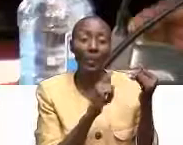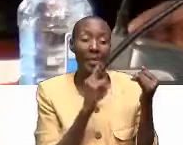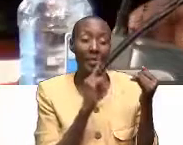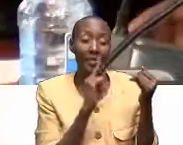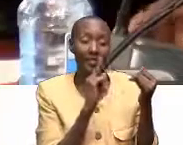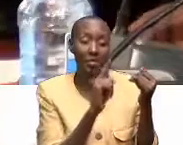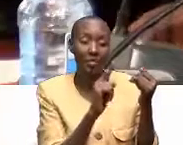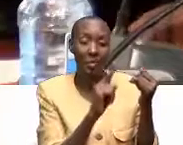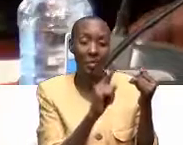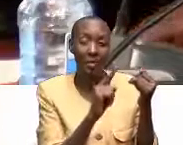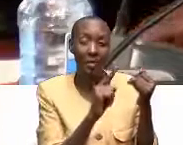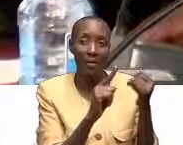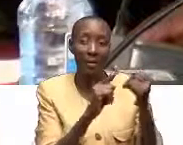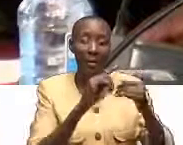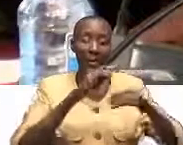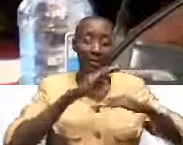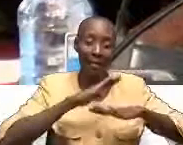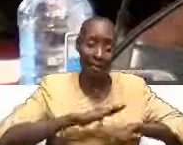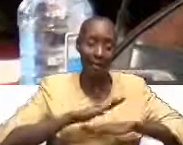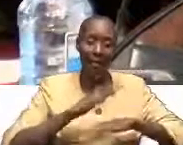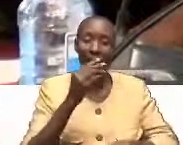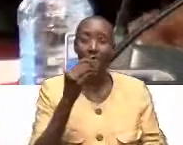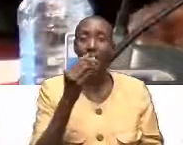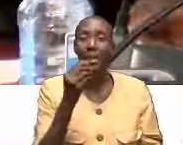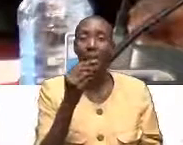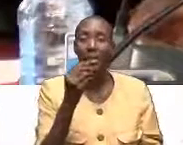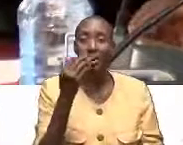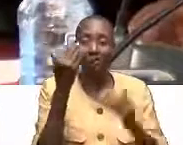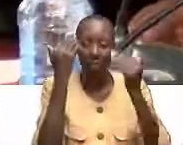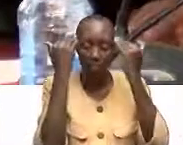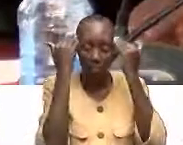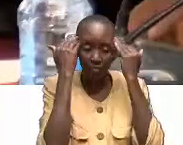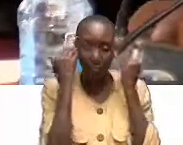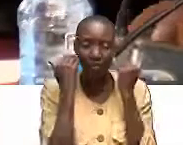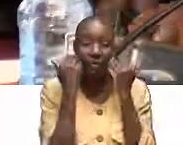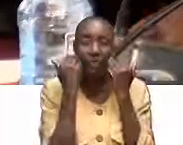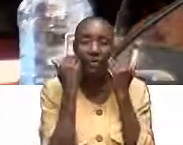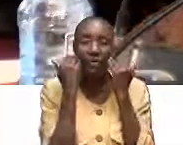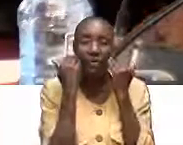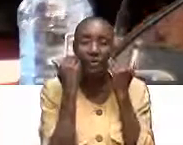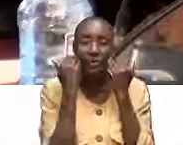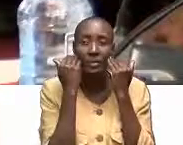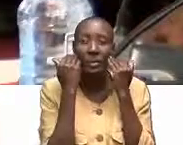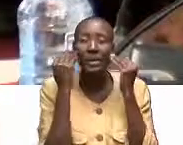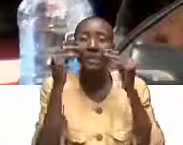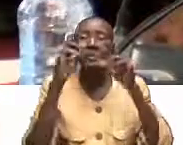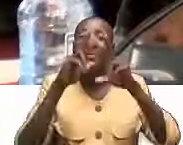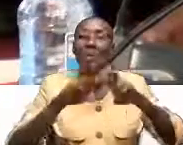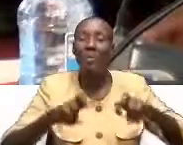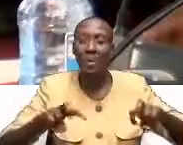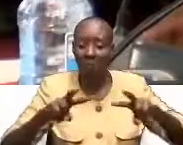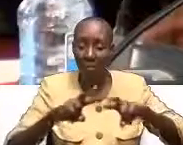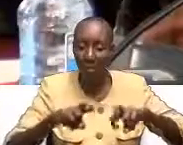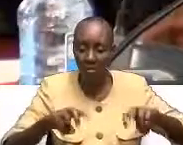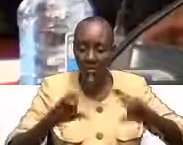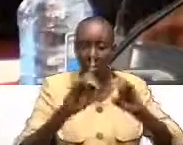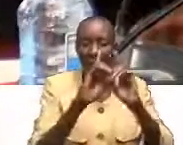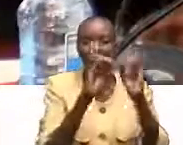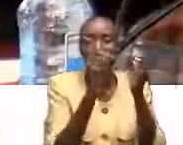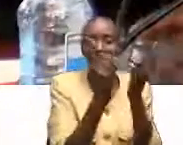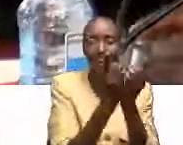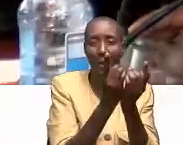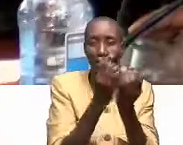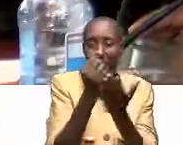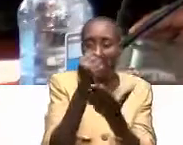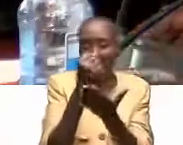adequate funding to the judiciary and investigative offices and the offices of the